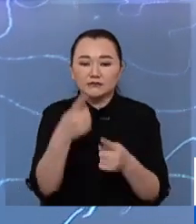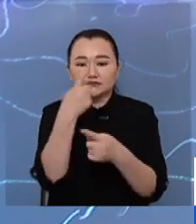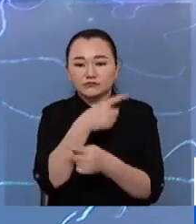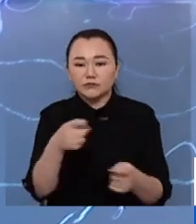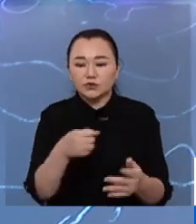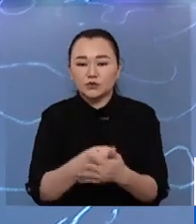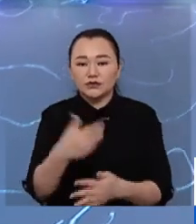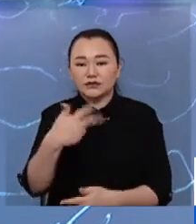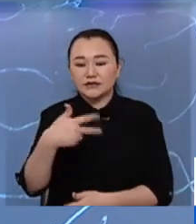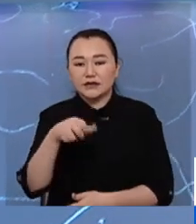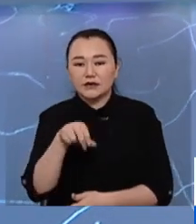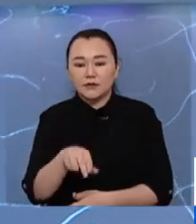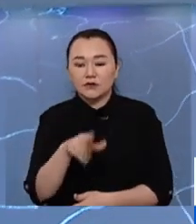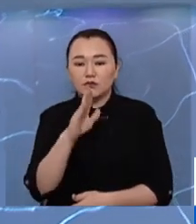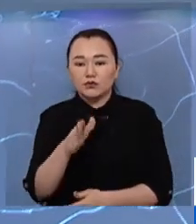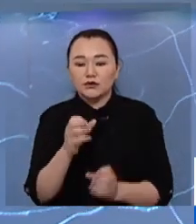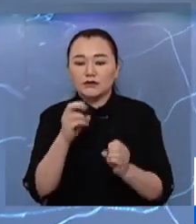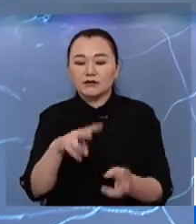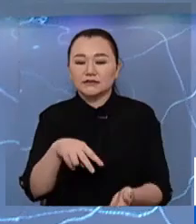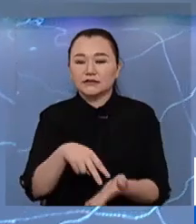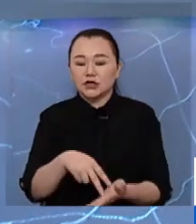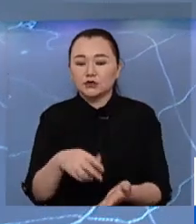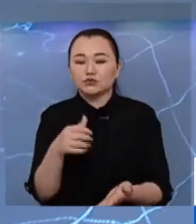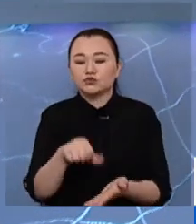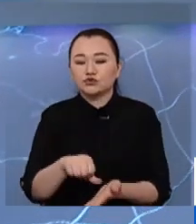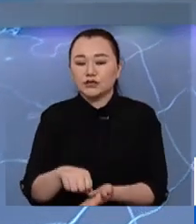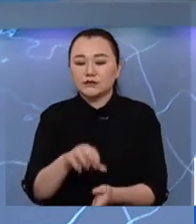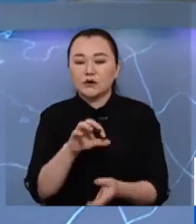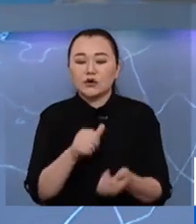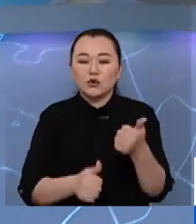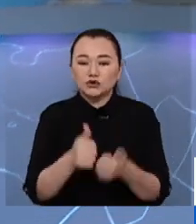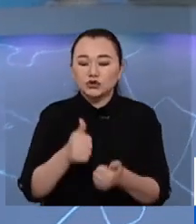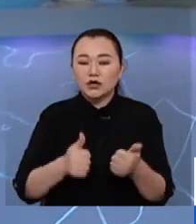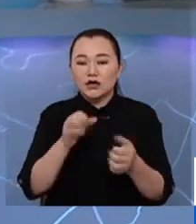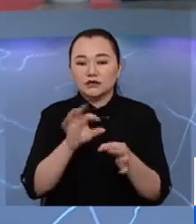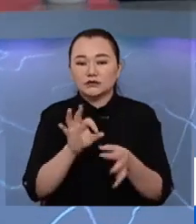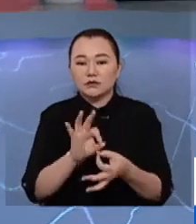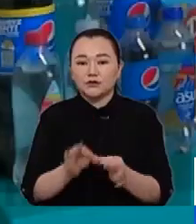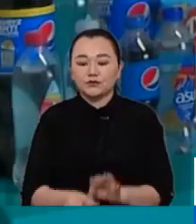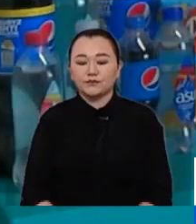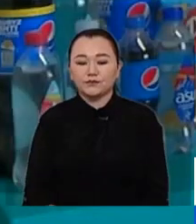до 30 апреля. Как стать участником розыгрыша, расскажет наш корреспондент.